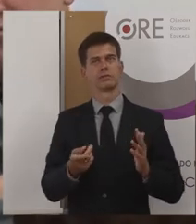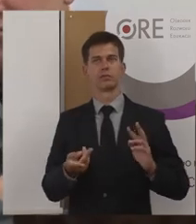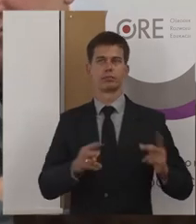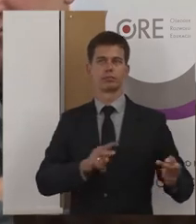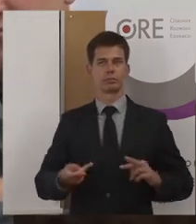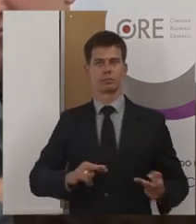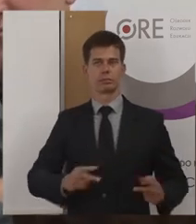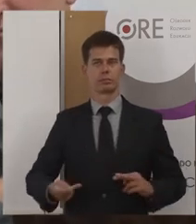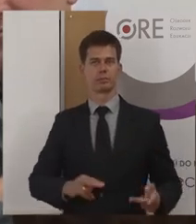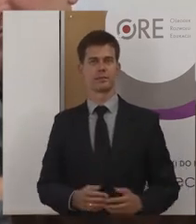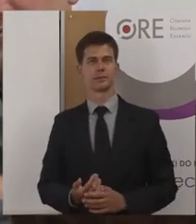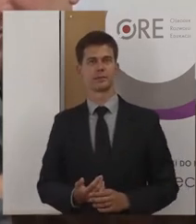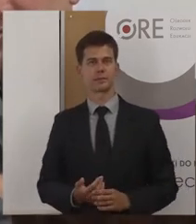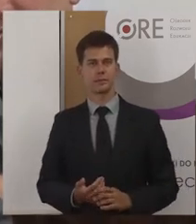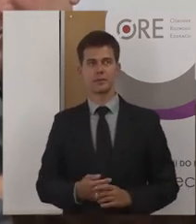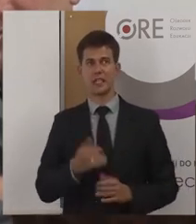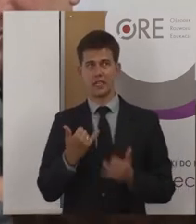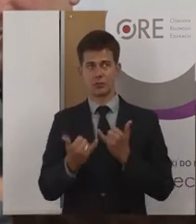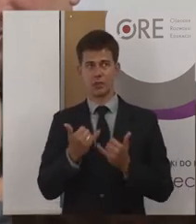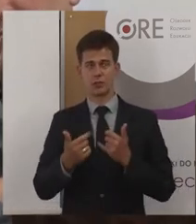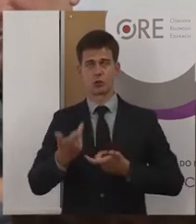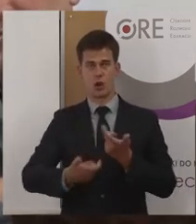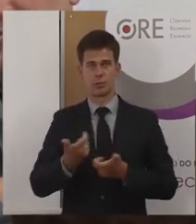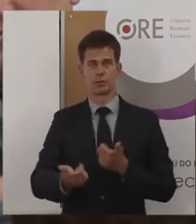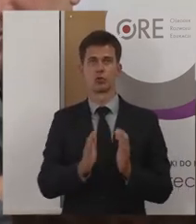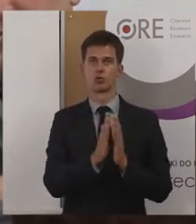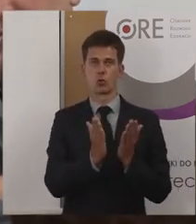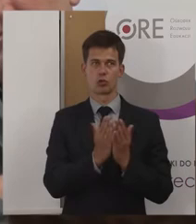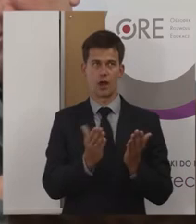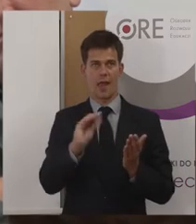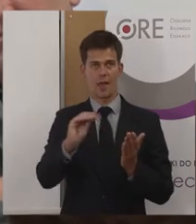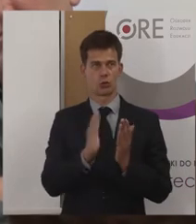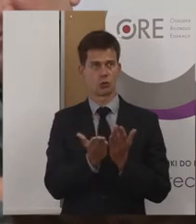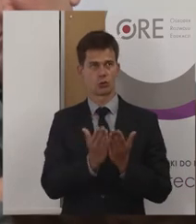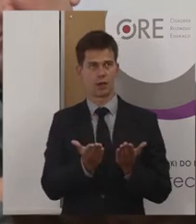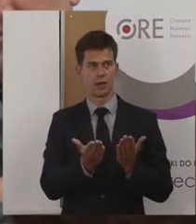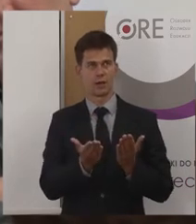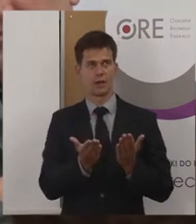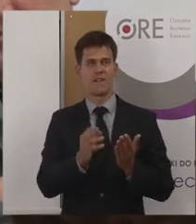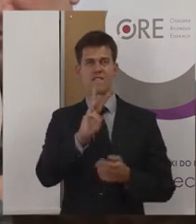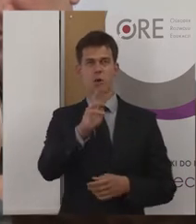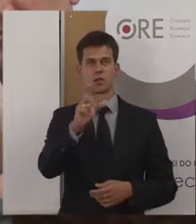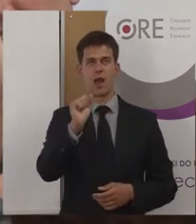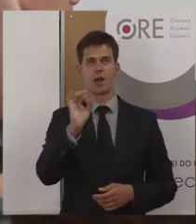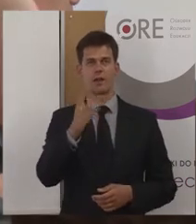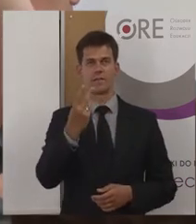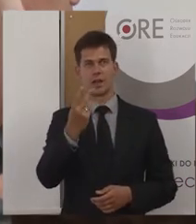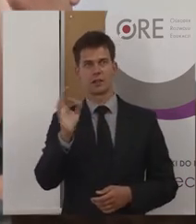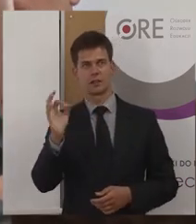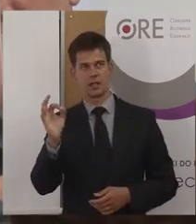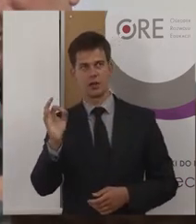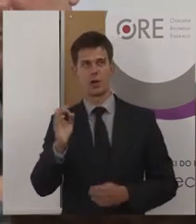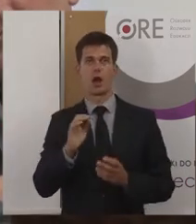konwertuje. I przygotowanie podręcznika zgodnego z WCAG 2.0 nawet na